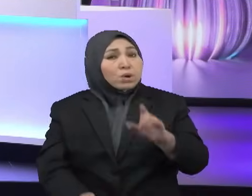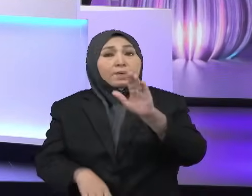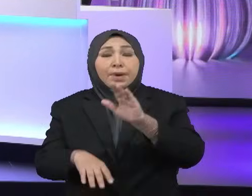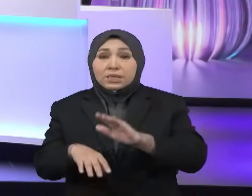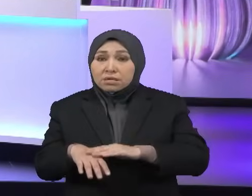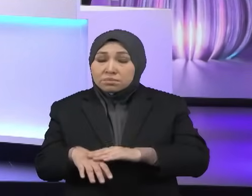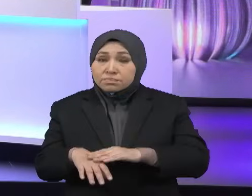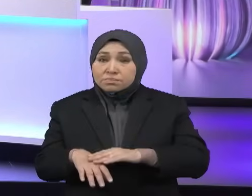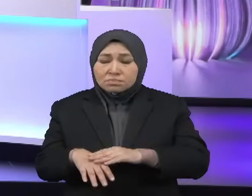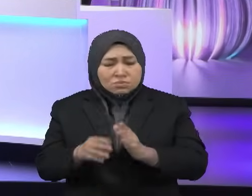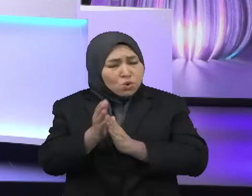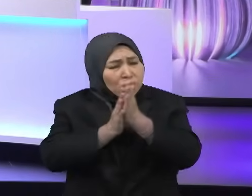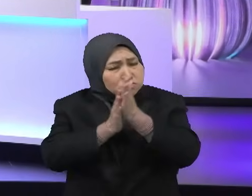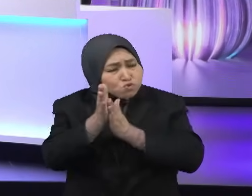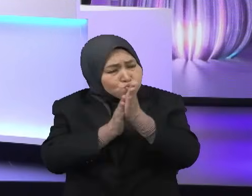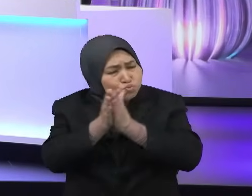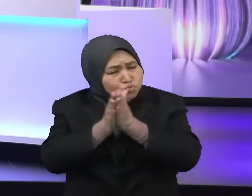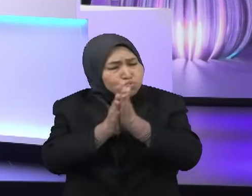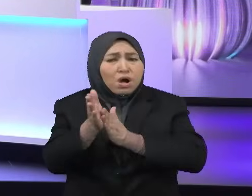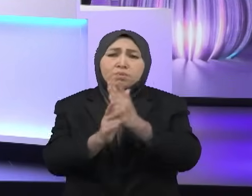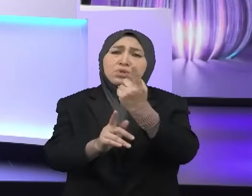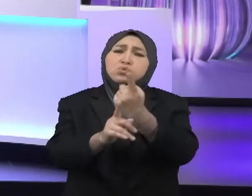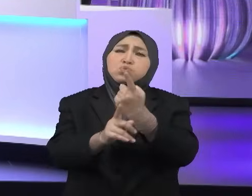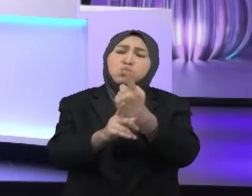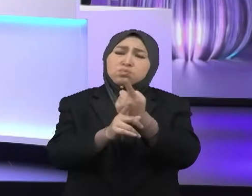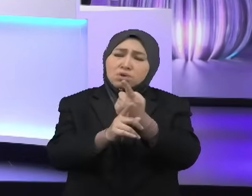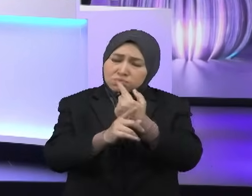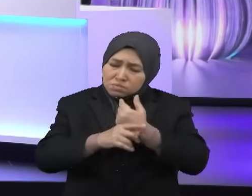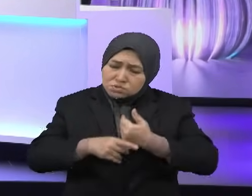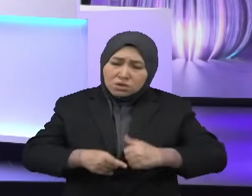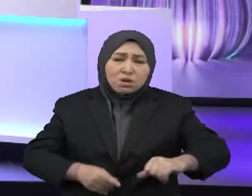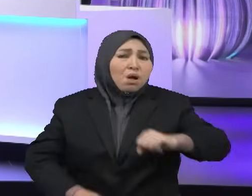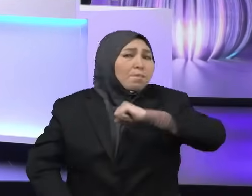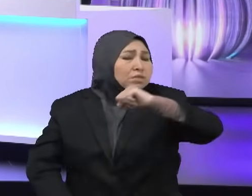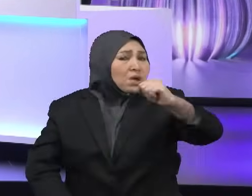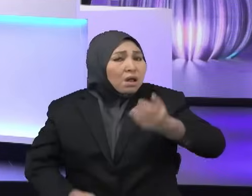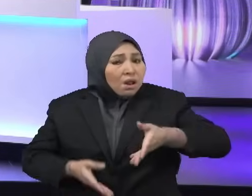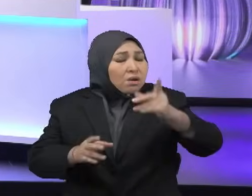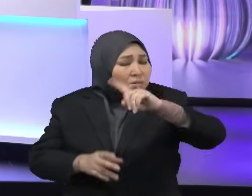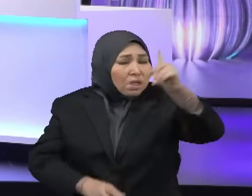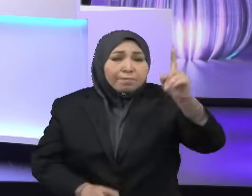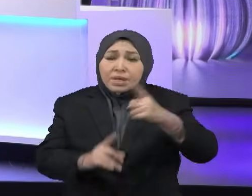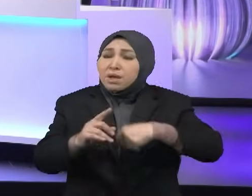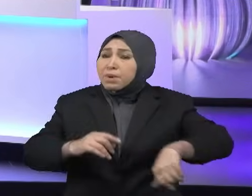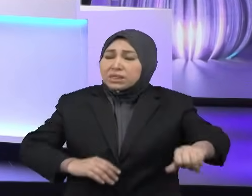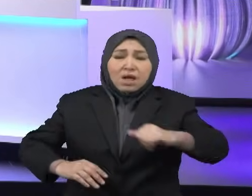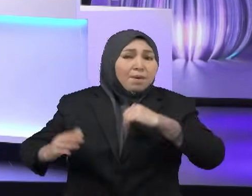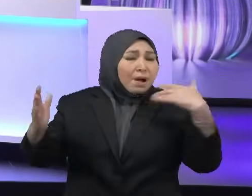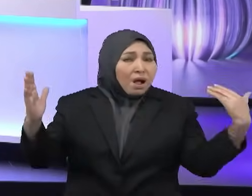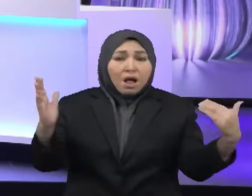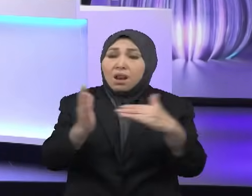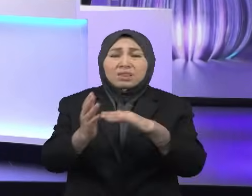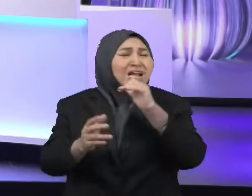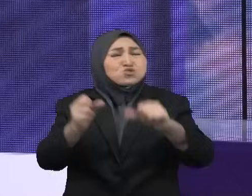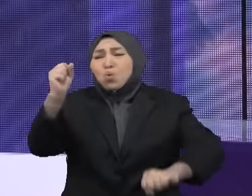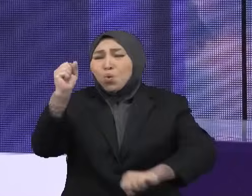kesungguhan jihad ini sendiri, maka bila mereka menghalang, ya, bukan menghalang saja, mereka sekadar tak sokong